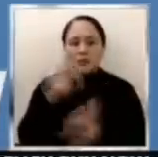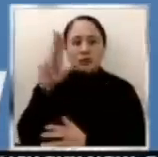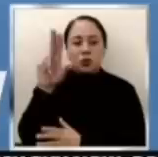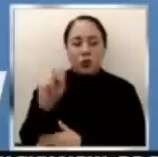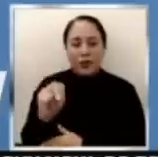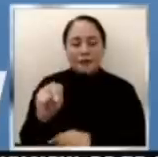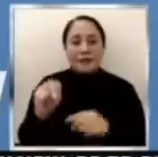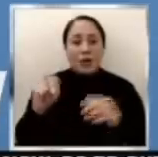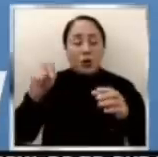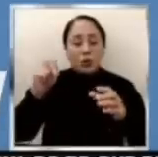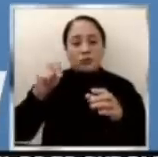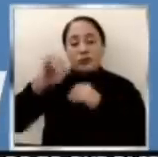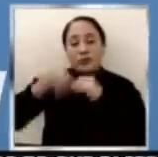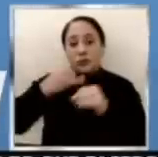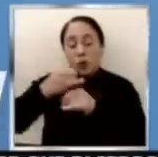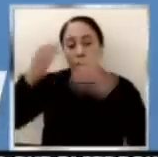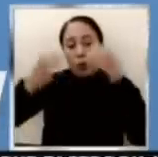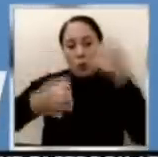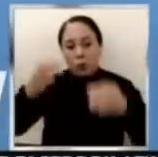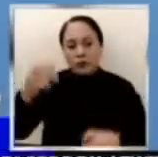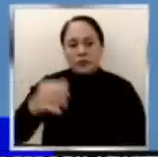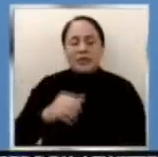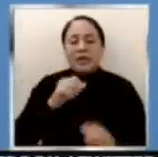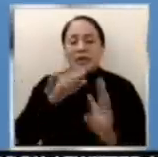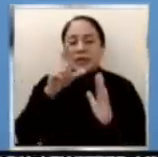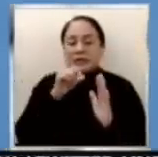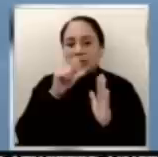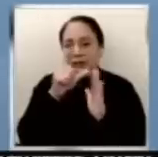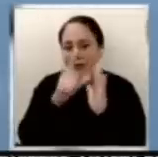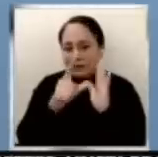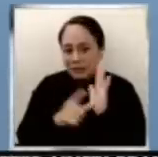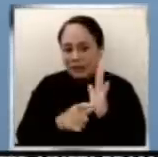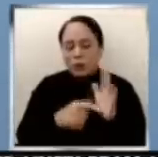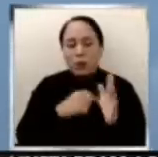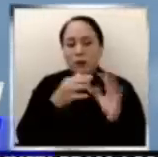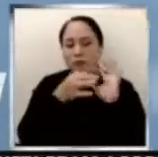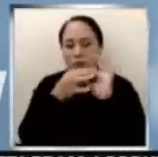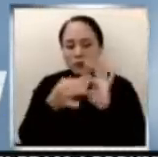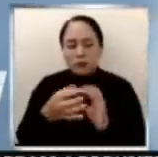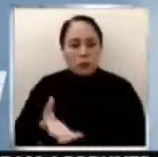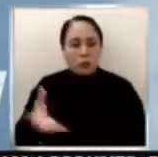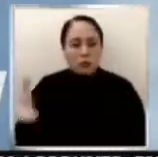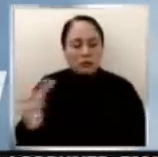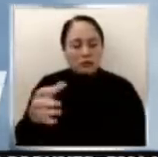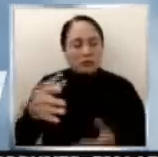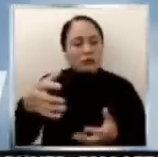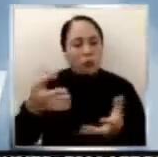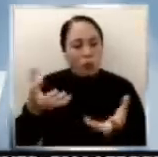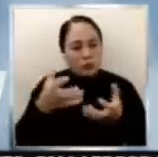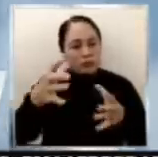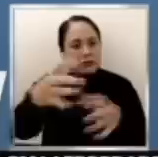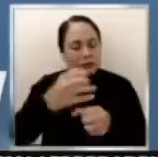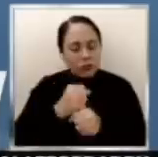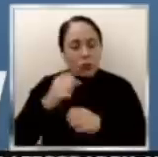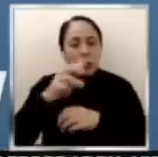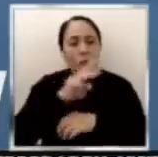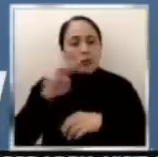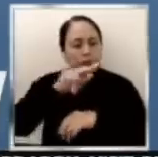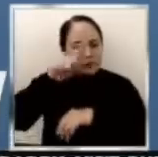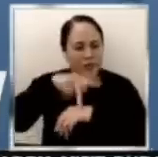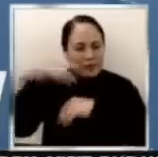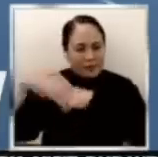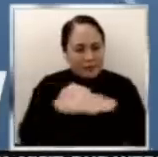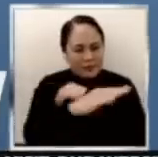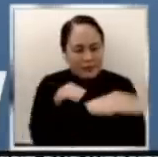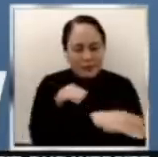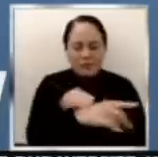na nagsasabing illegal at walang basihan ang pag-aangkin nila sa West Philippine Sea. Pero kahit walang pagbabago sa